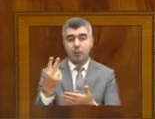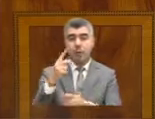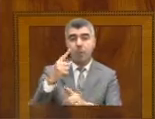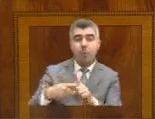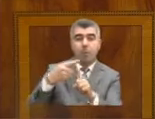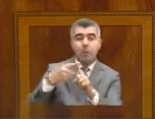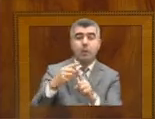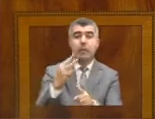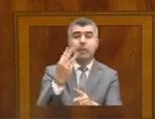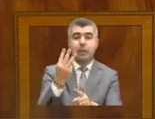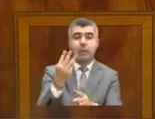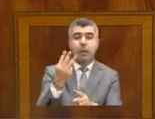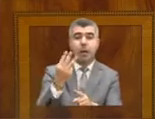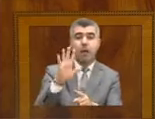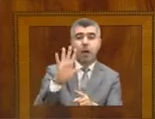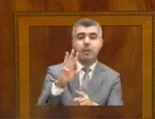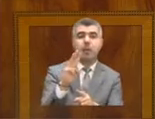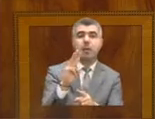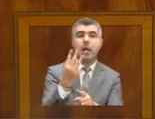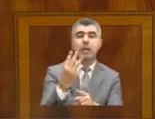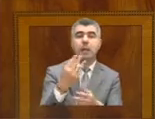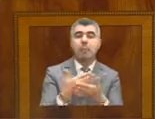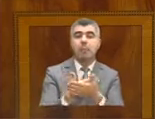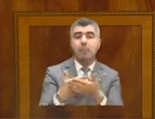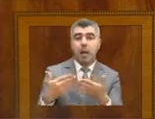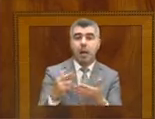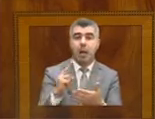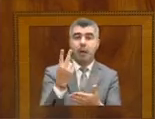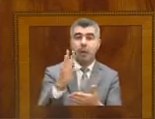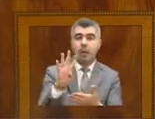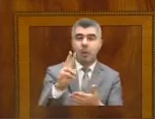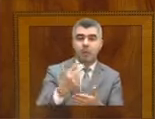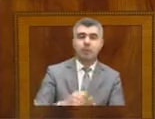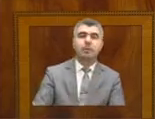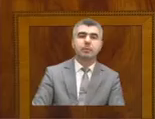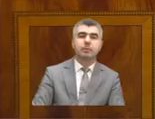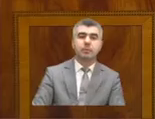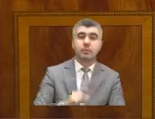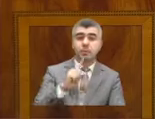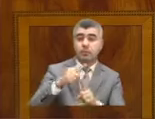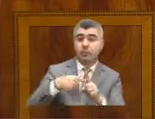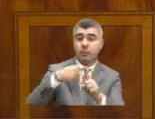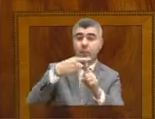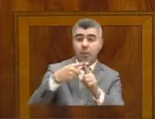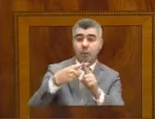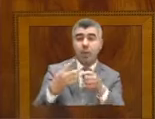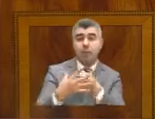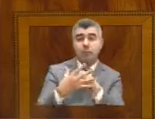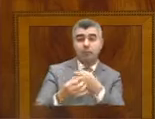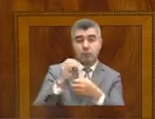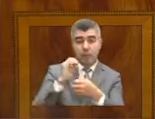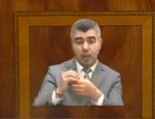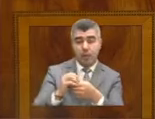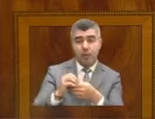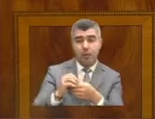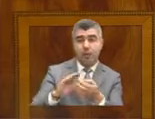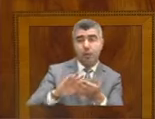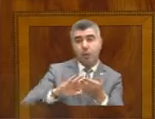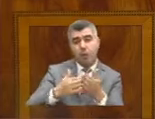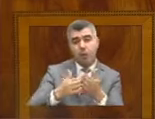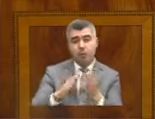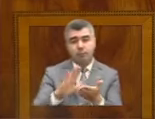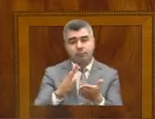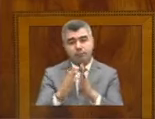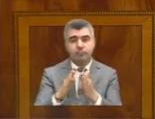335 مليار سنة 2024، كما ارتفعت من المداخل البخيل الجارية بمعدل سنوي بلغ